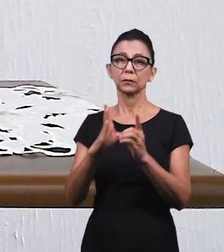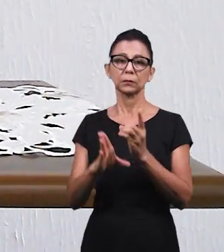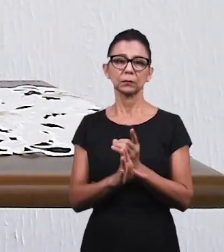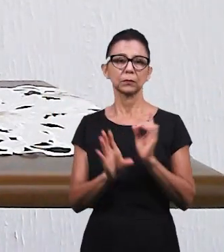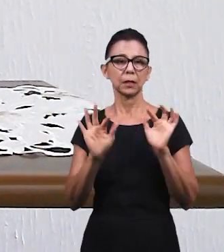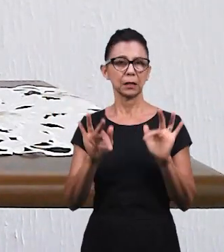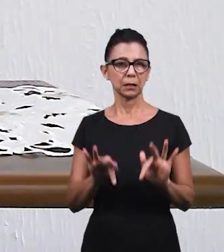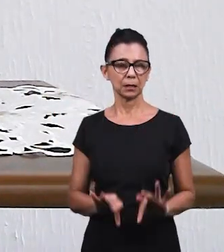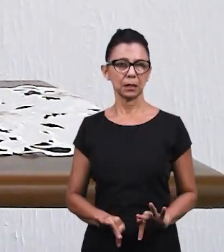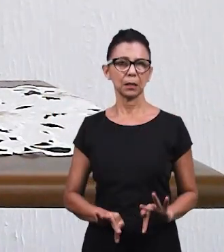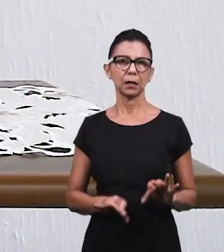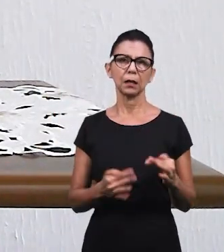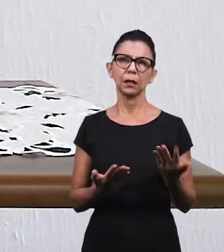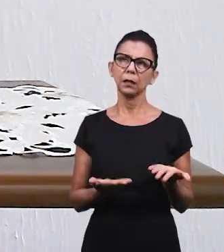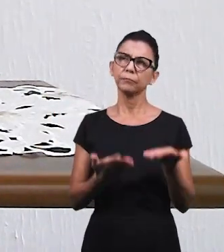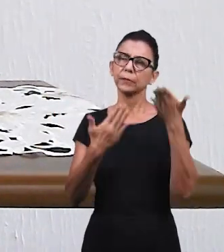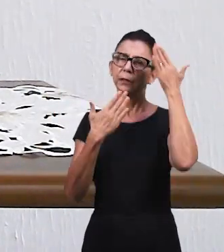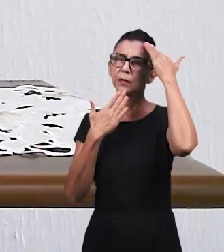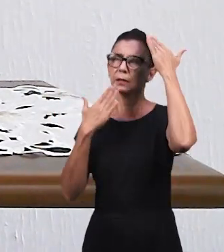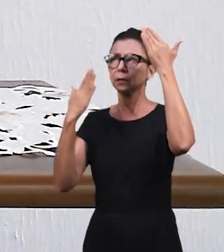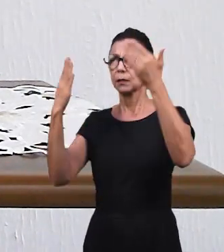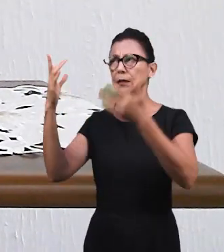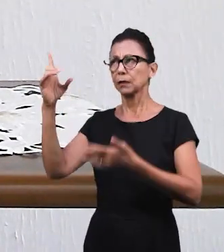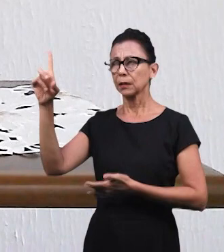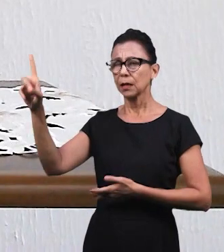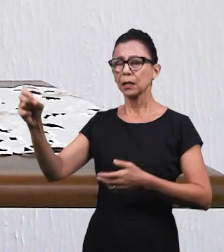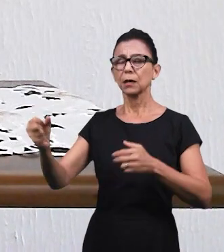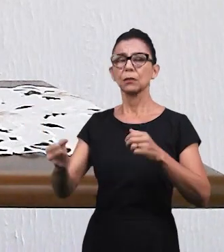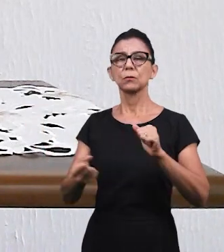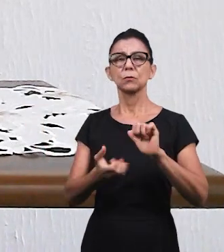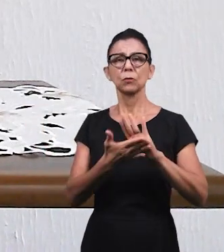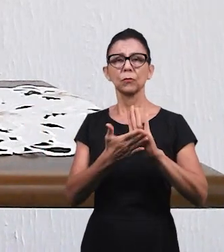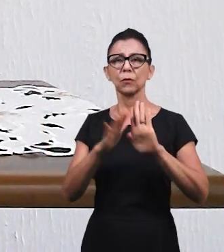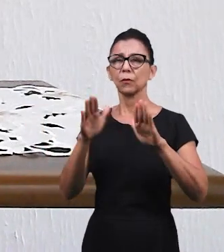этого богослужения, выражая Ему нашу